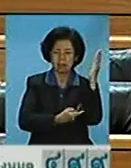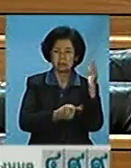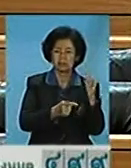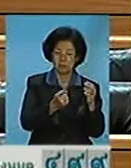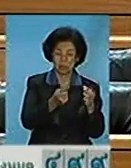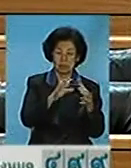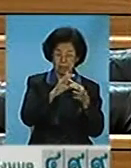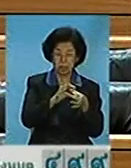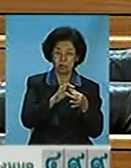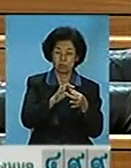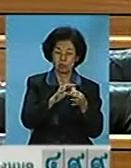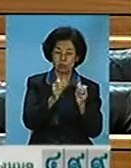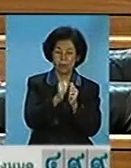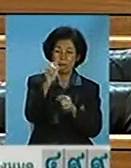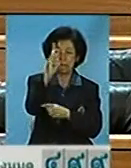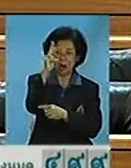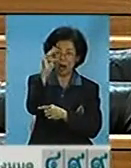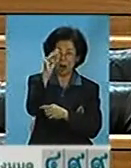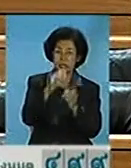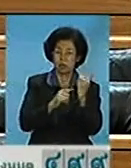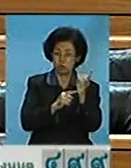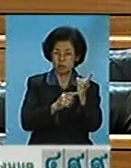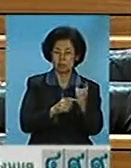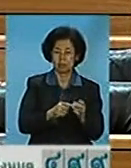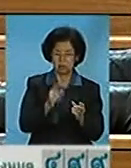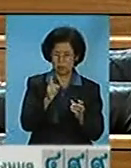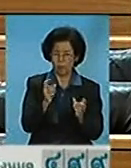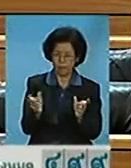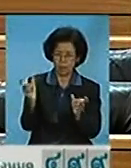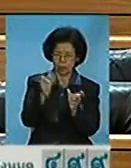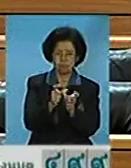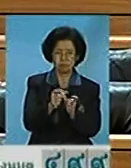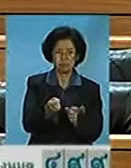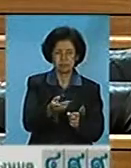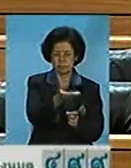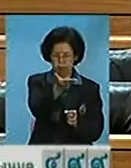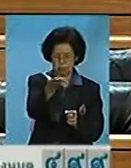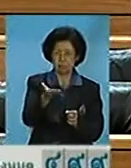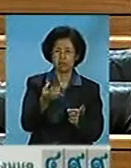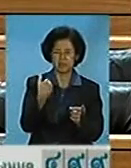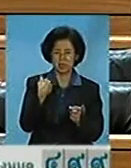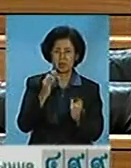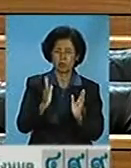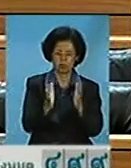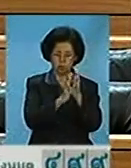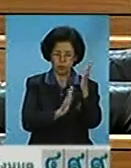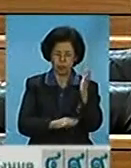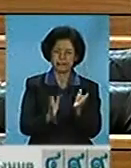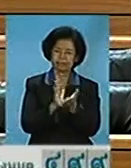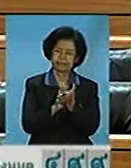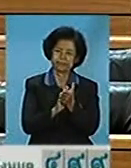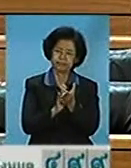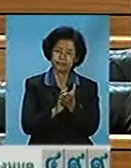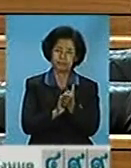ให้ผมนะครับท่านจะได้รับการชื่นชมคนทั่วประเทศ